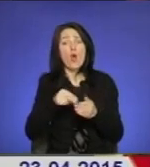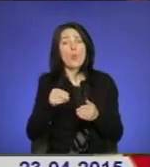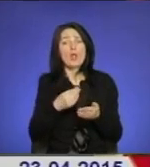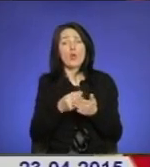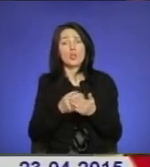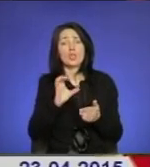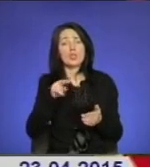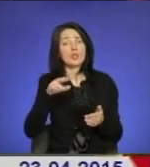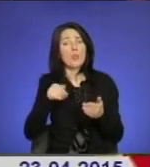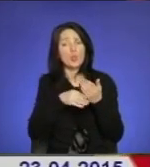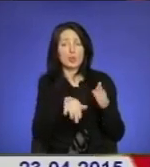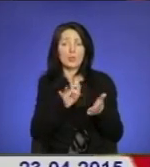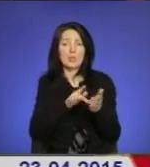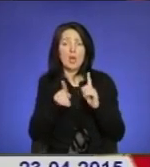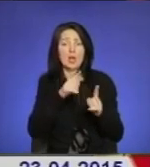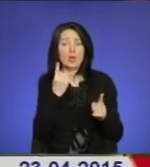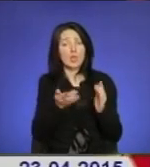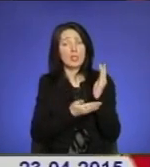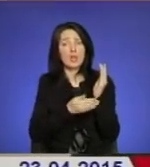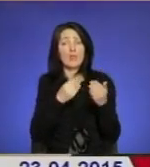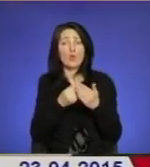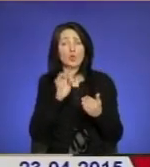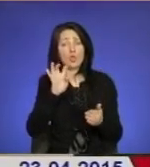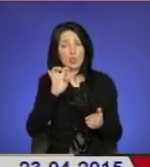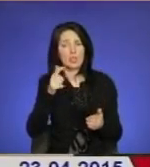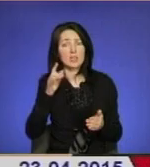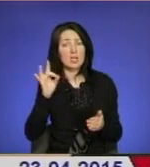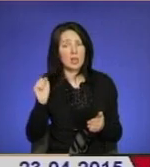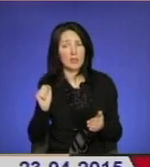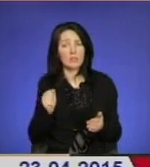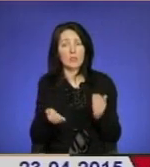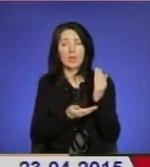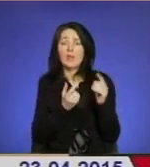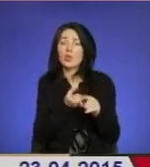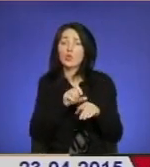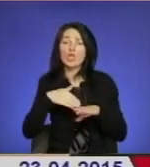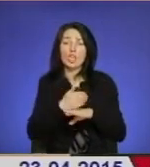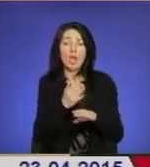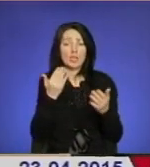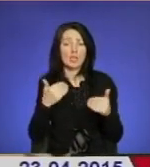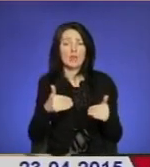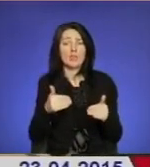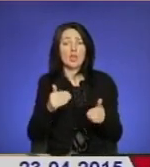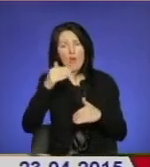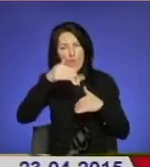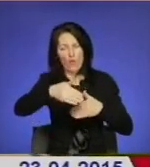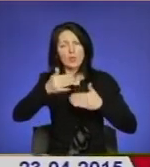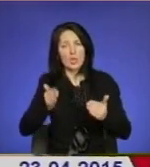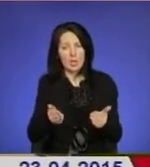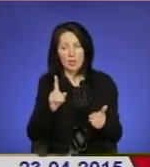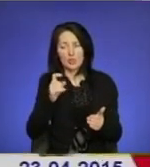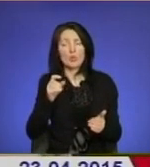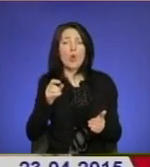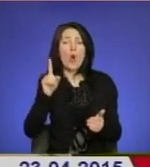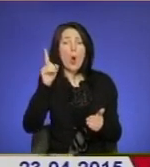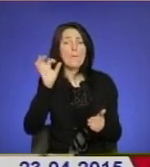міської ради. Одне деревце коштує 400 гривень. Дерева дуже якісні, вони вже зразу в контейнерах, тобто 100%